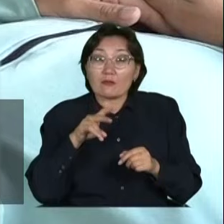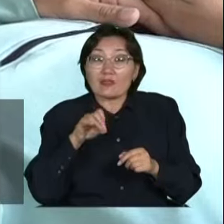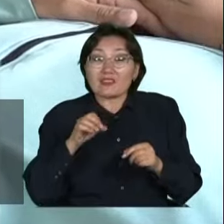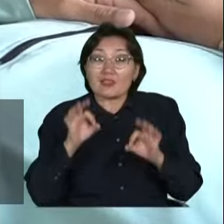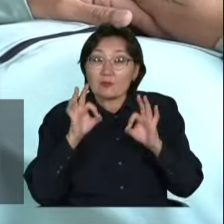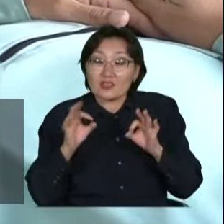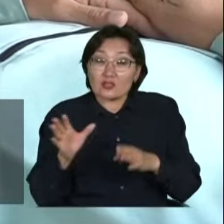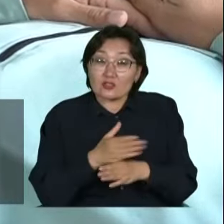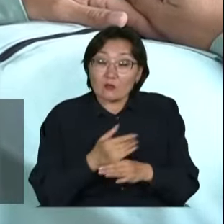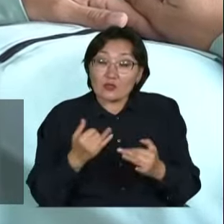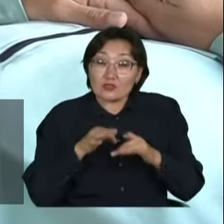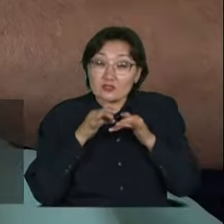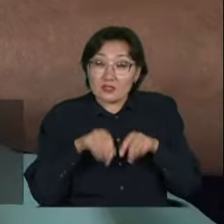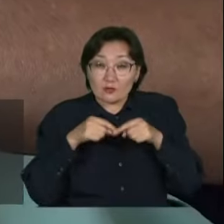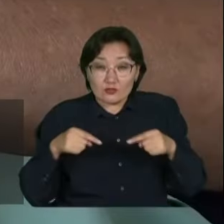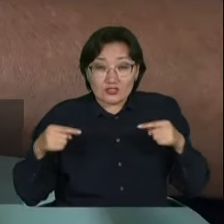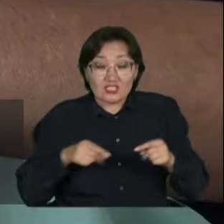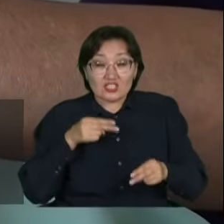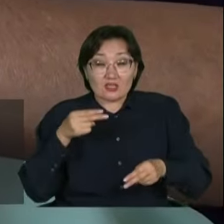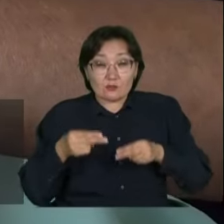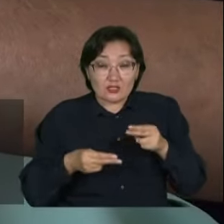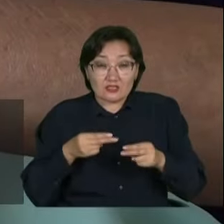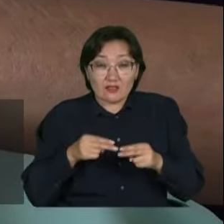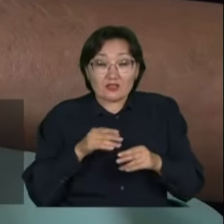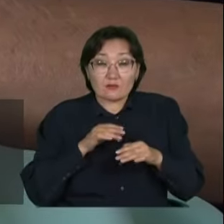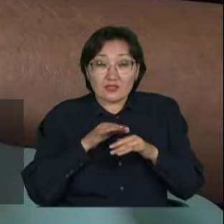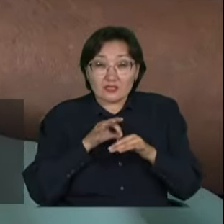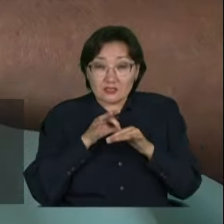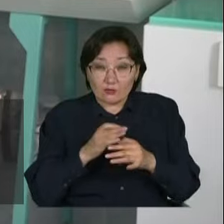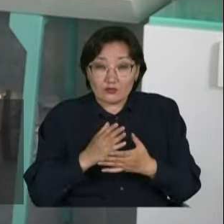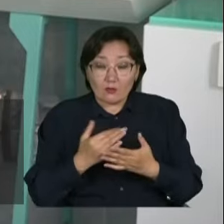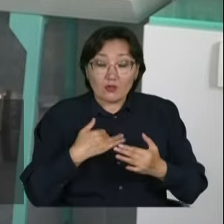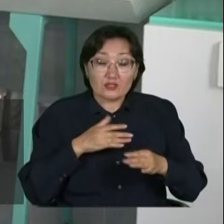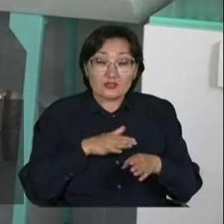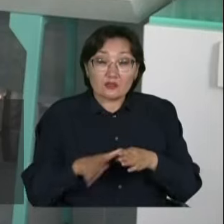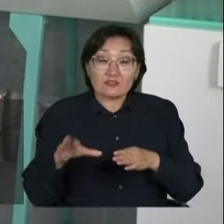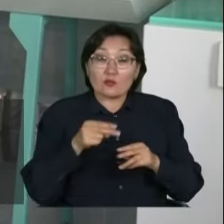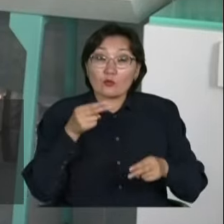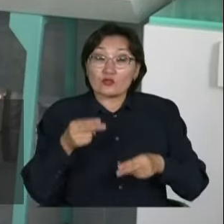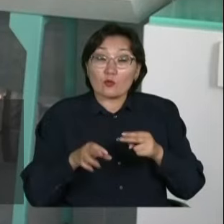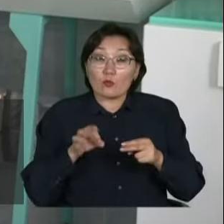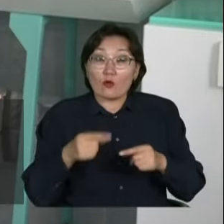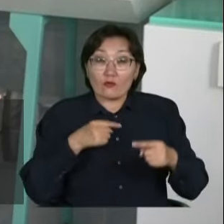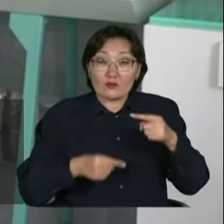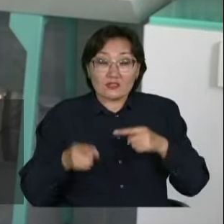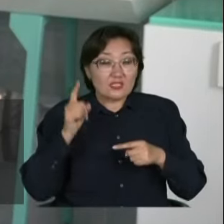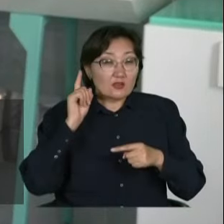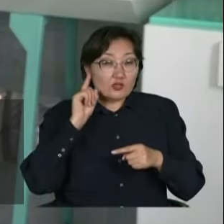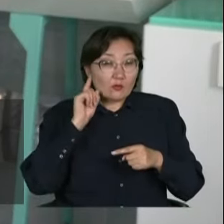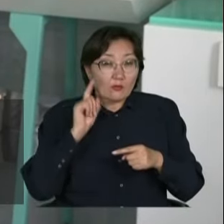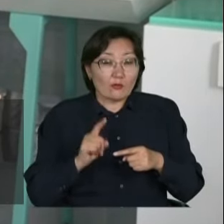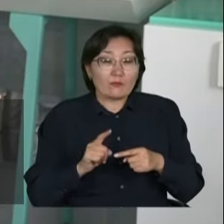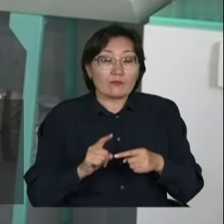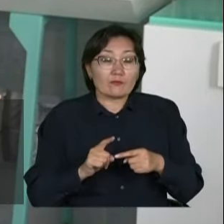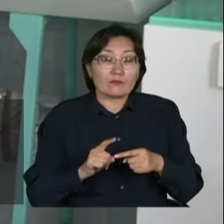ее руководством проводятся разновидные хирургические вмешательства. Мы выполняем все операции по возвращению слуха. Это